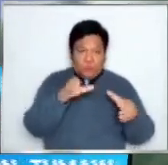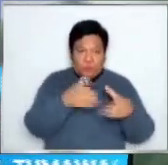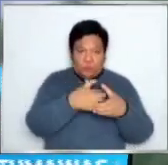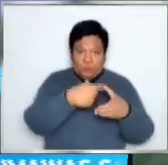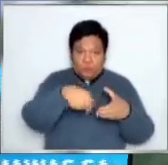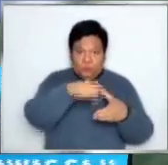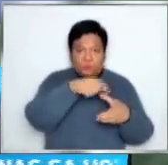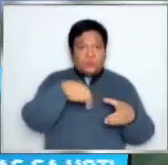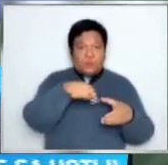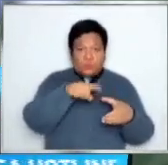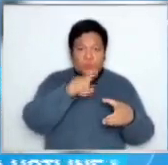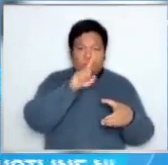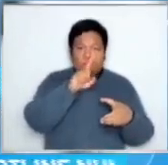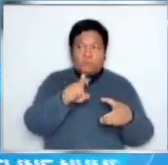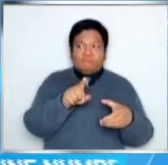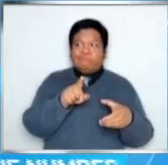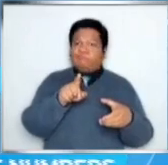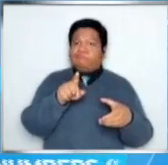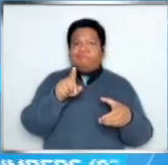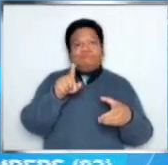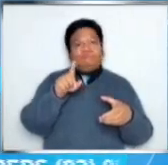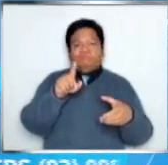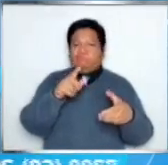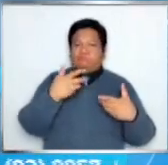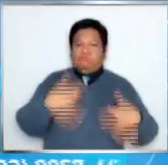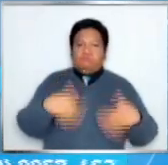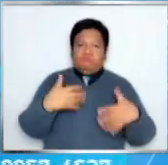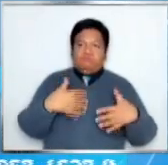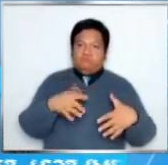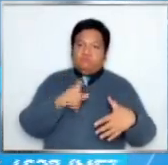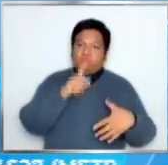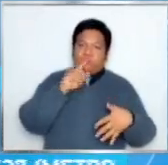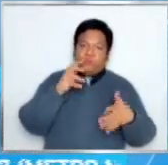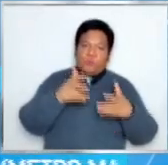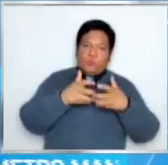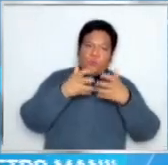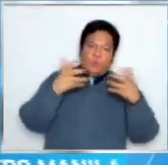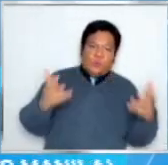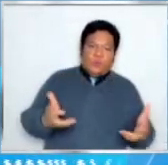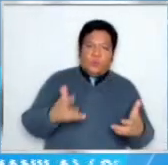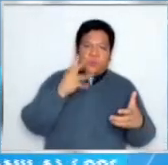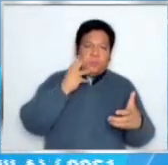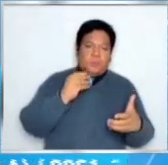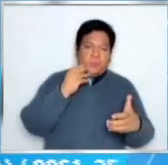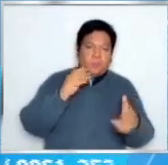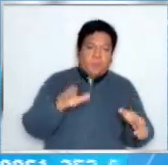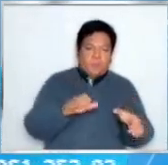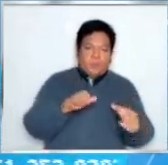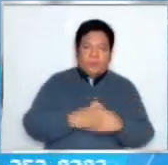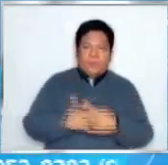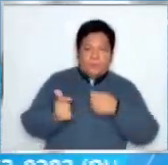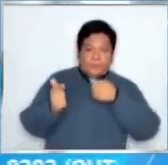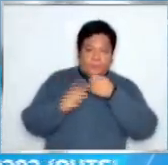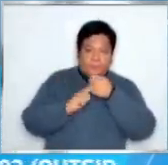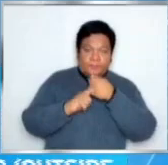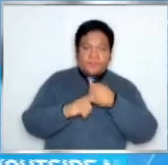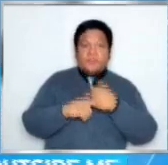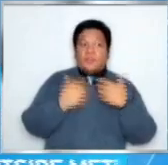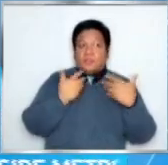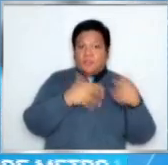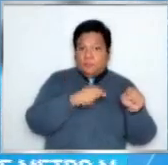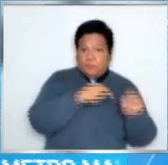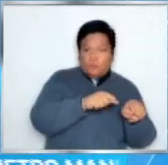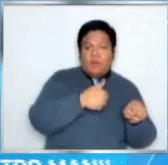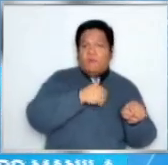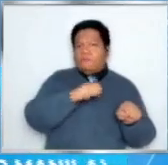talagang mabigat yung lakad. Naharang naman ang PDEA sa SBMA gate ang 2 SUV sakay ang 3 Chinese na